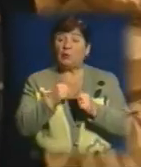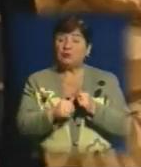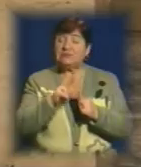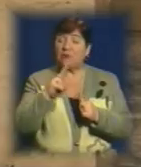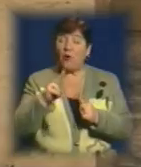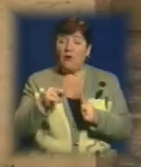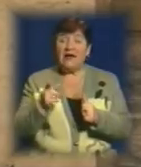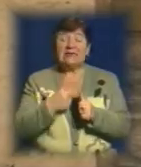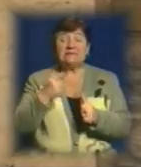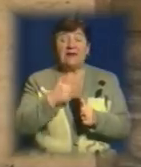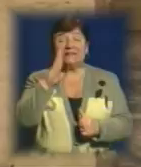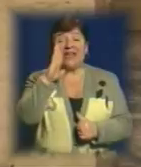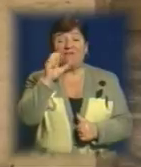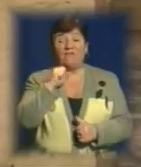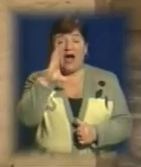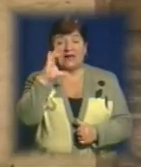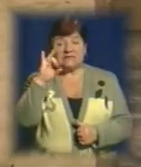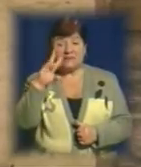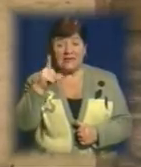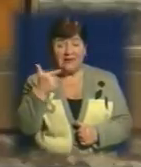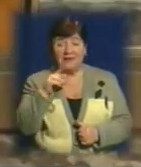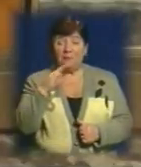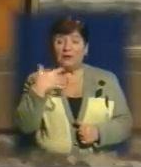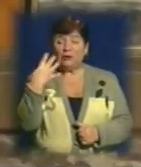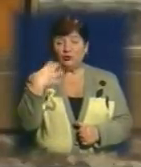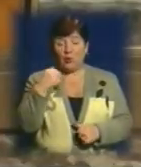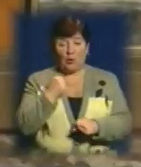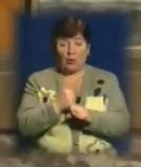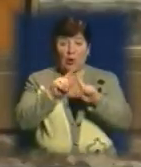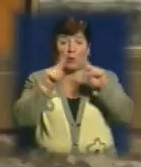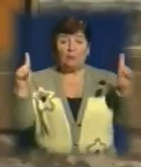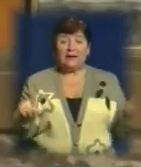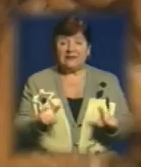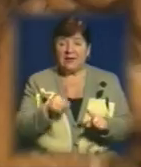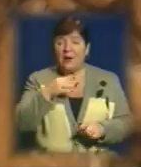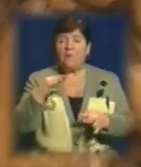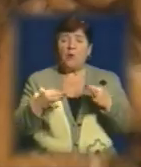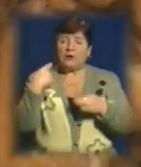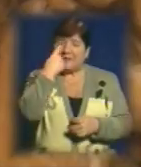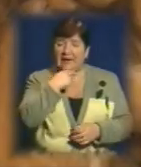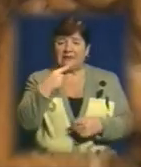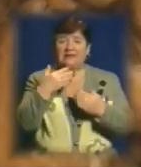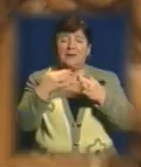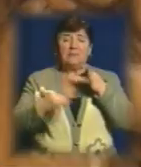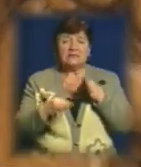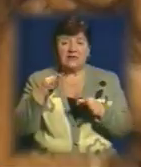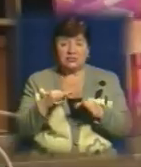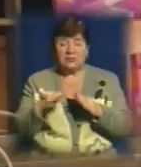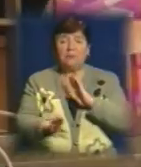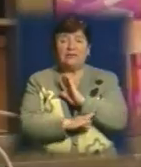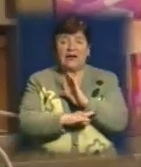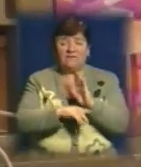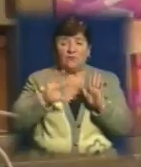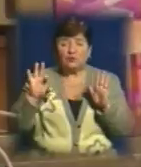звати Василь. 12 митців представили понад 40 робіт. Мальовничі пейзажі, портрети, скульптури та різьбу по дереву представлені